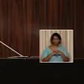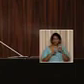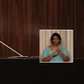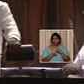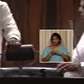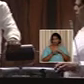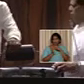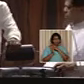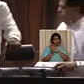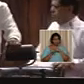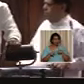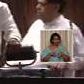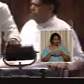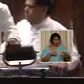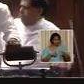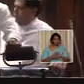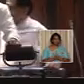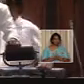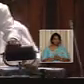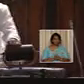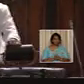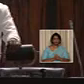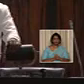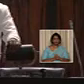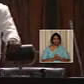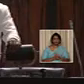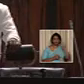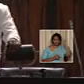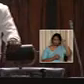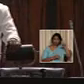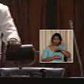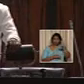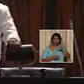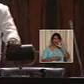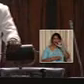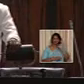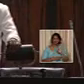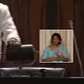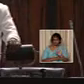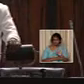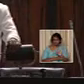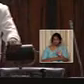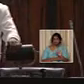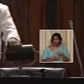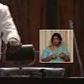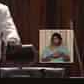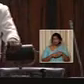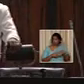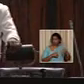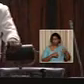ගාමිලිදාරි වසම්වල මේ වෙනකොට ඇමෙතුමනි ගවපට්ටි 86ක් මේ වෙනකොට